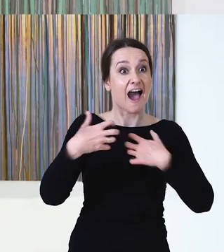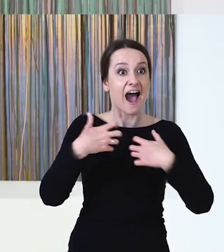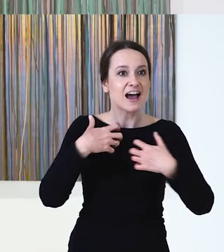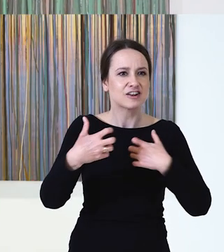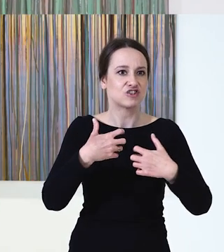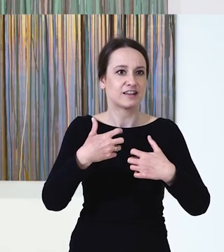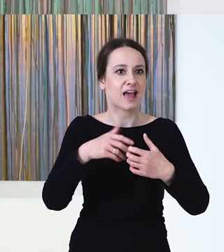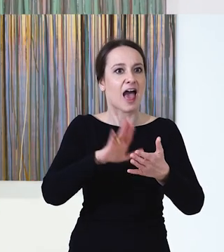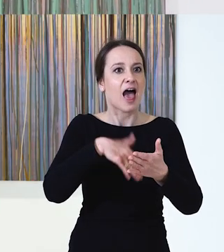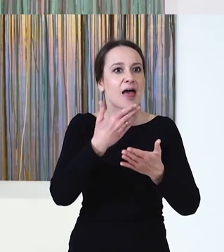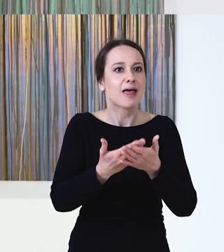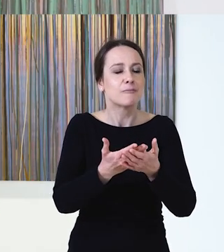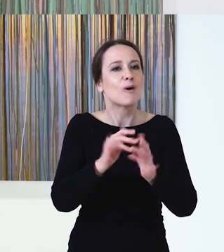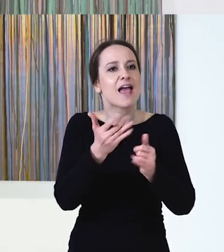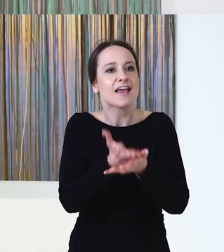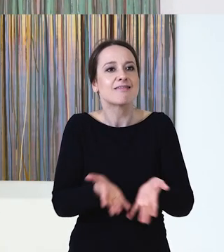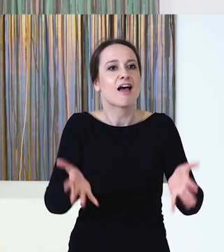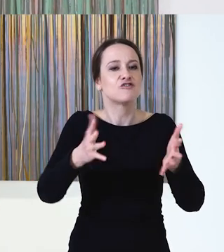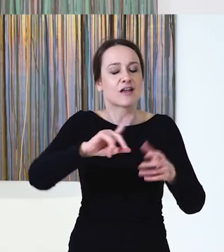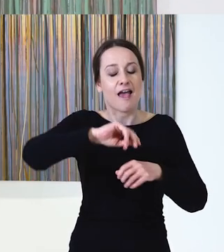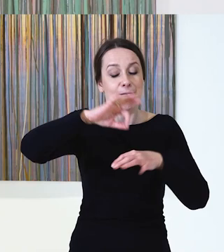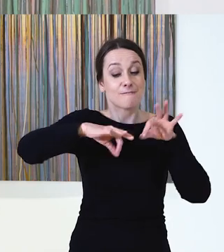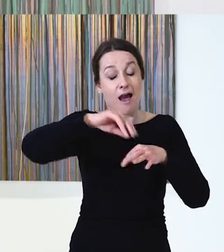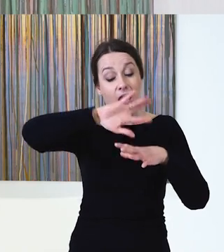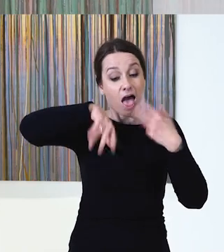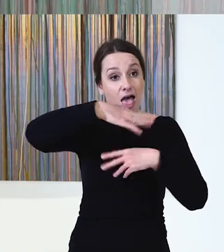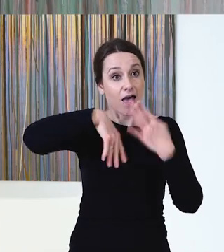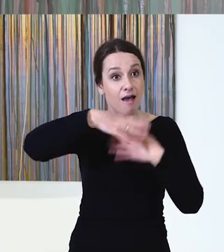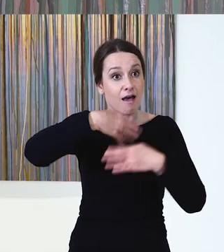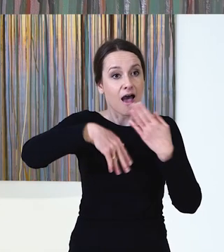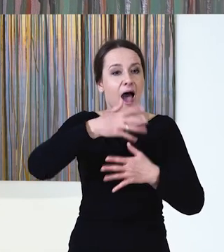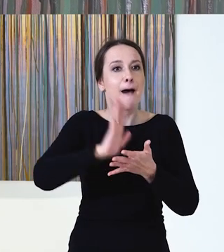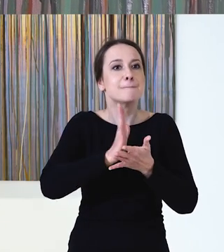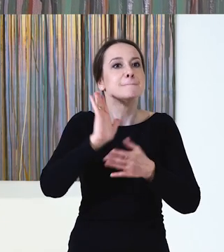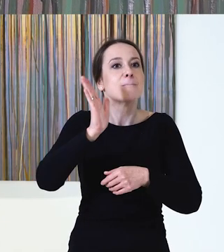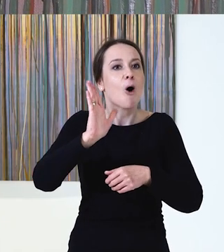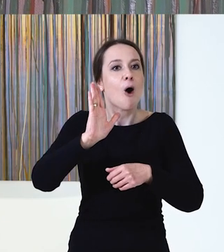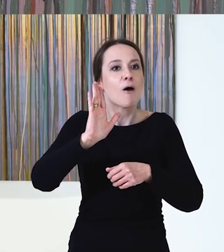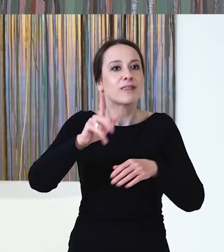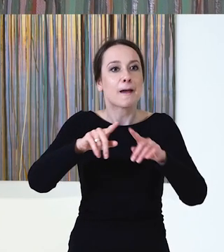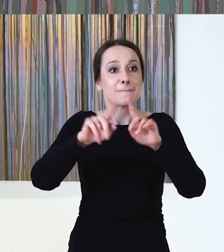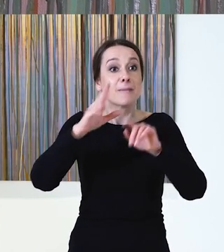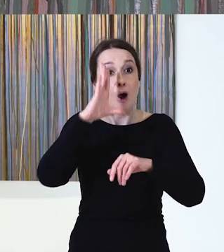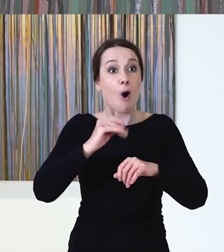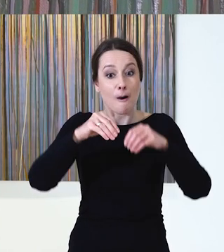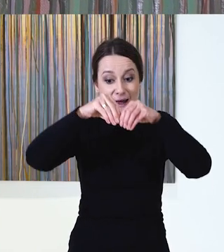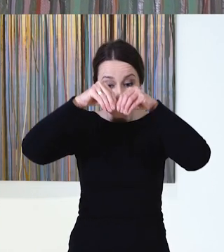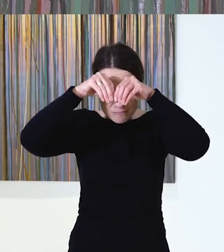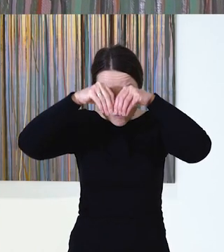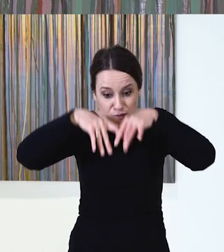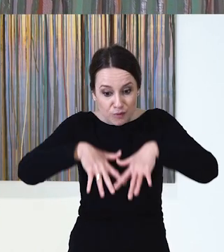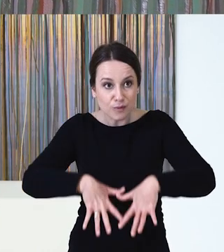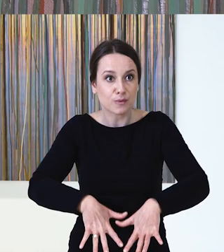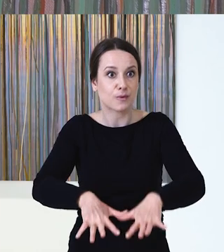jakimś naczyniu właśnie wymieszany i z później wylany na płaszczyznę obrazu po to żeby